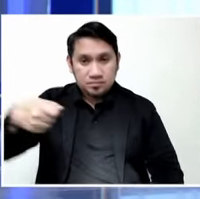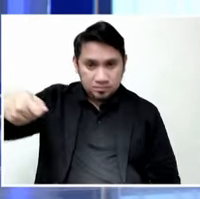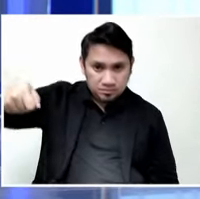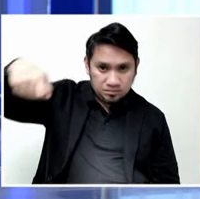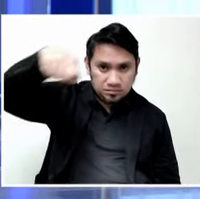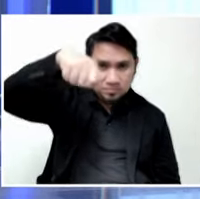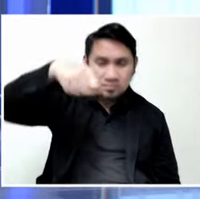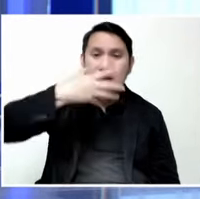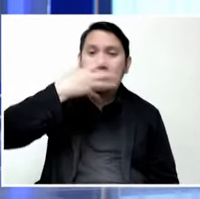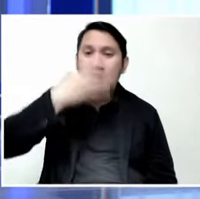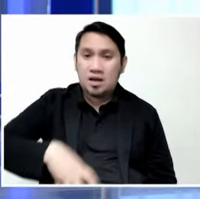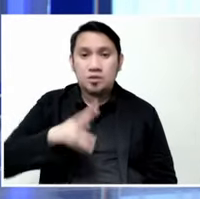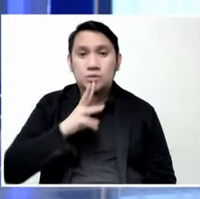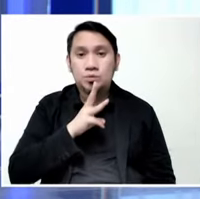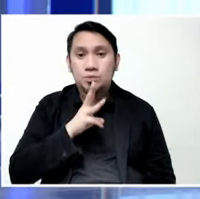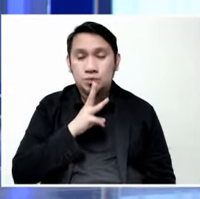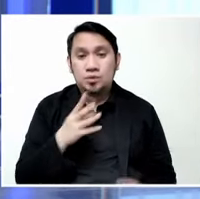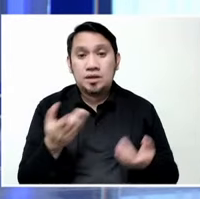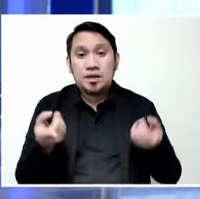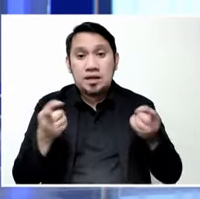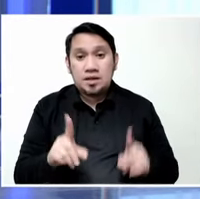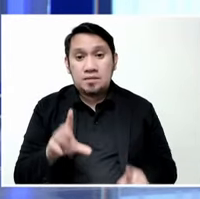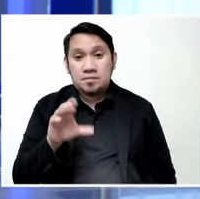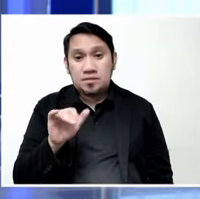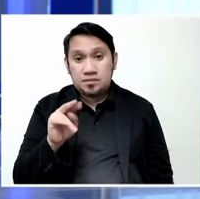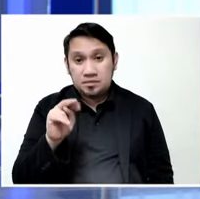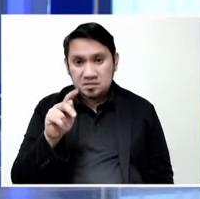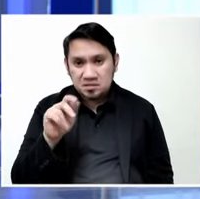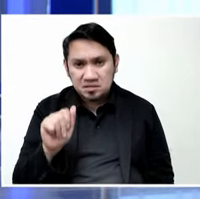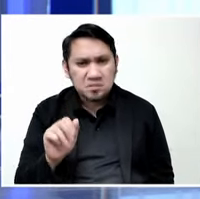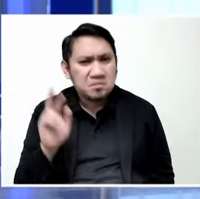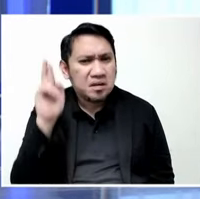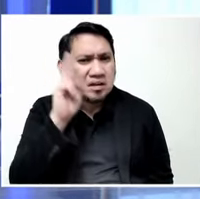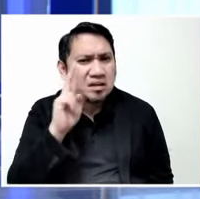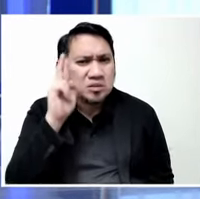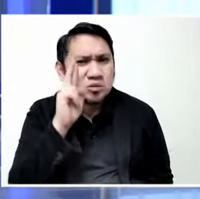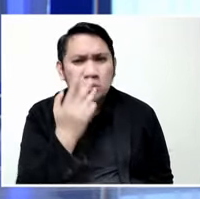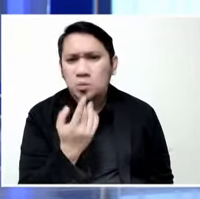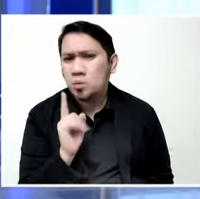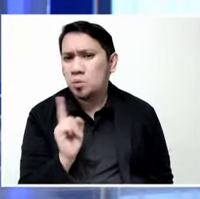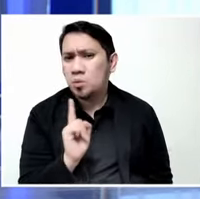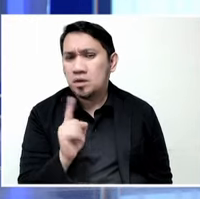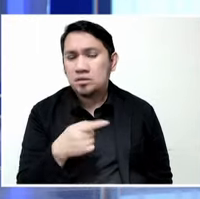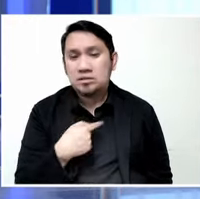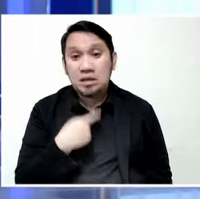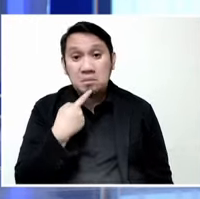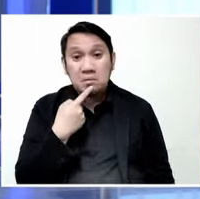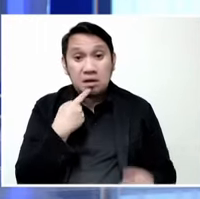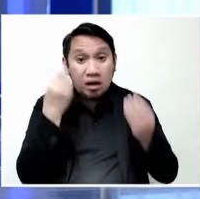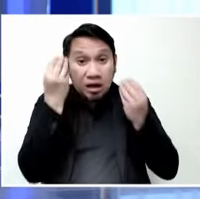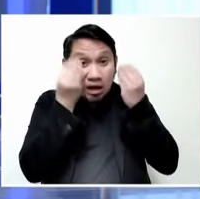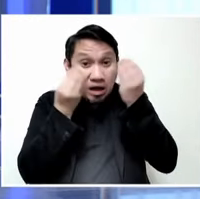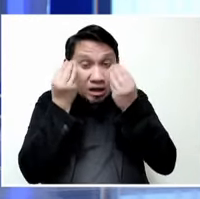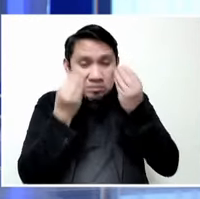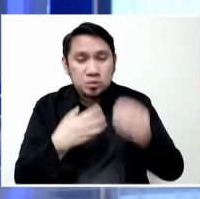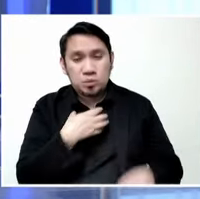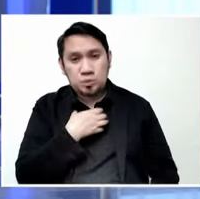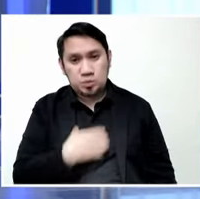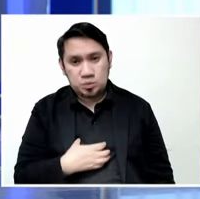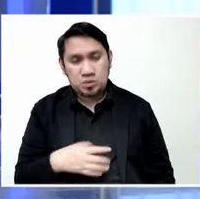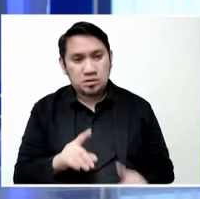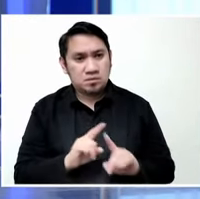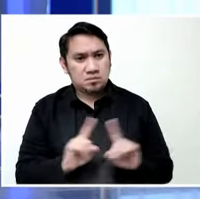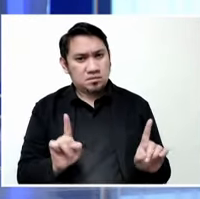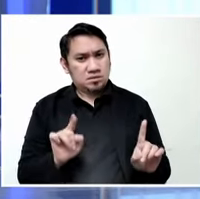kumukulong tubig sa Cainta, Rizal. Ang dahilan ng suspect sa krimen, nalito siya dahil sa gutom. Pero sabi